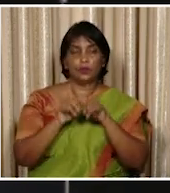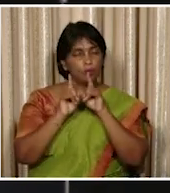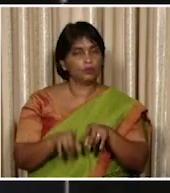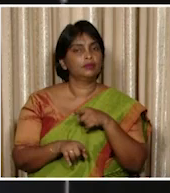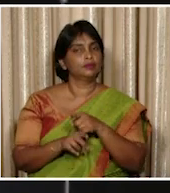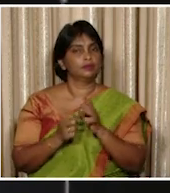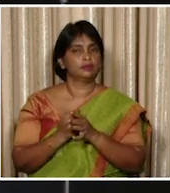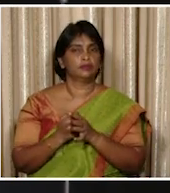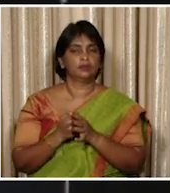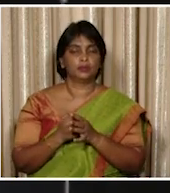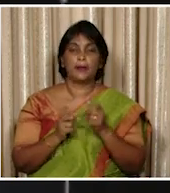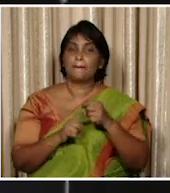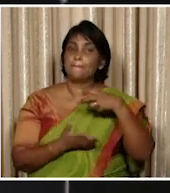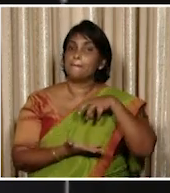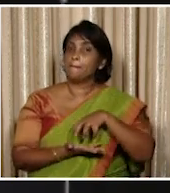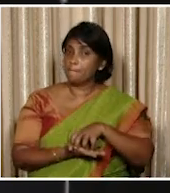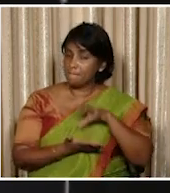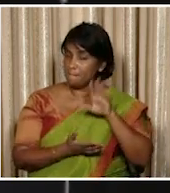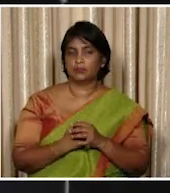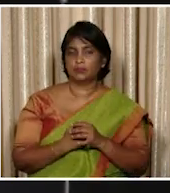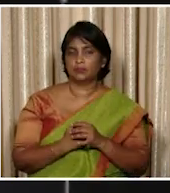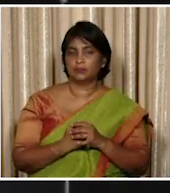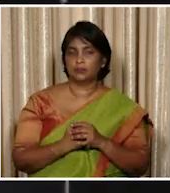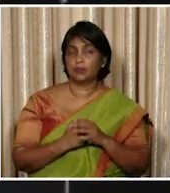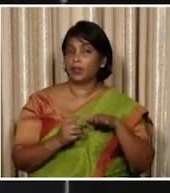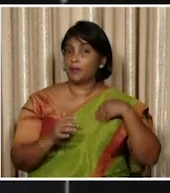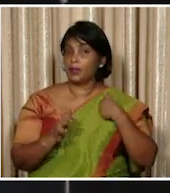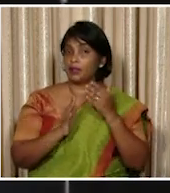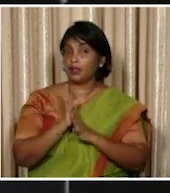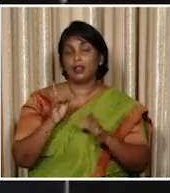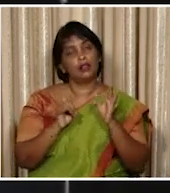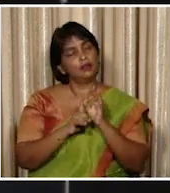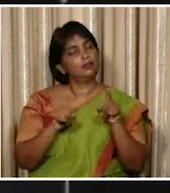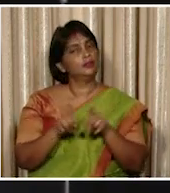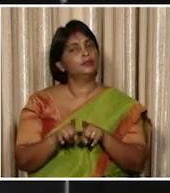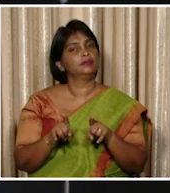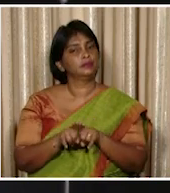இவ்வகேம பலாத் சபாவே மகாமத்துமை ஹட்டியட்ட